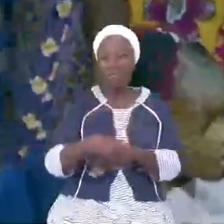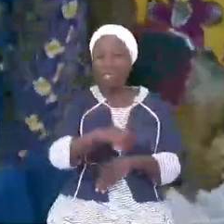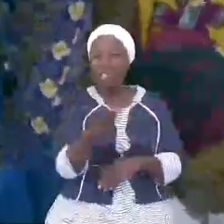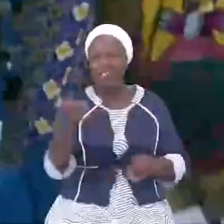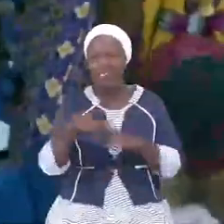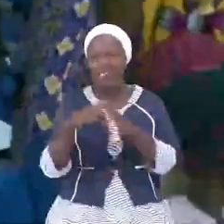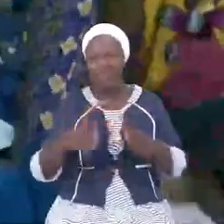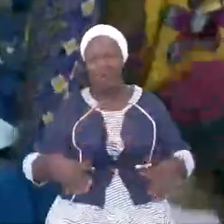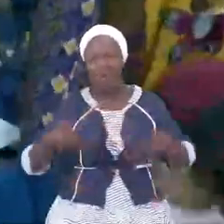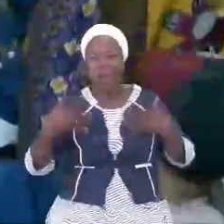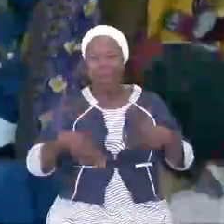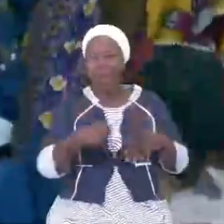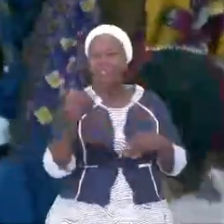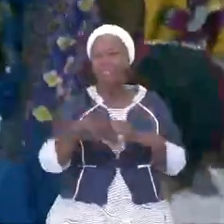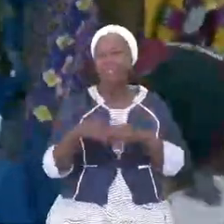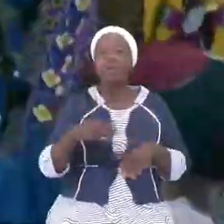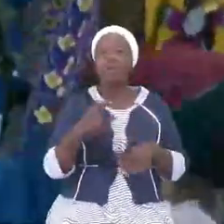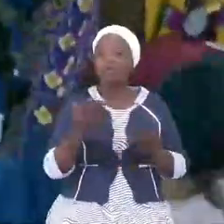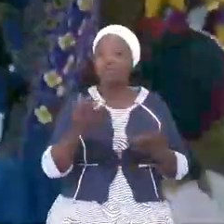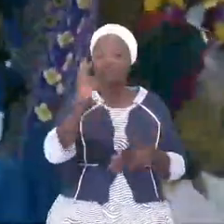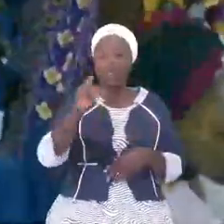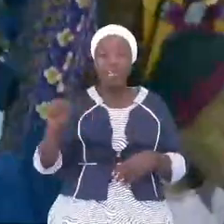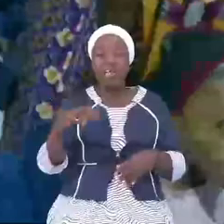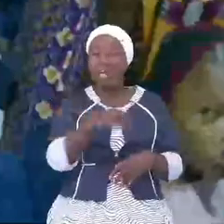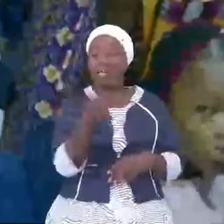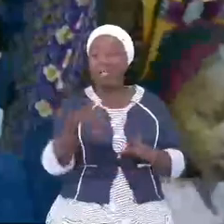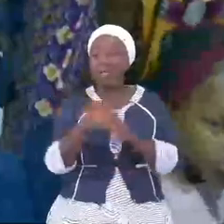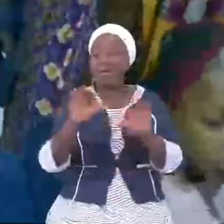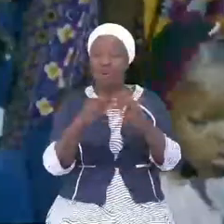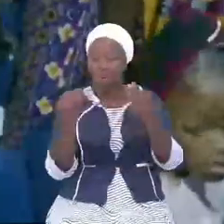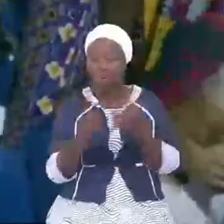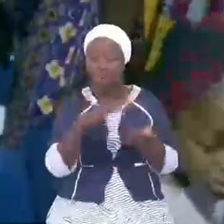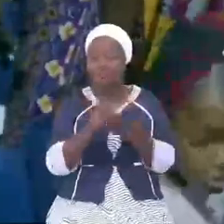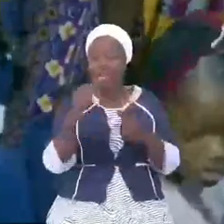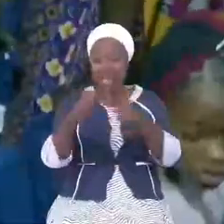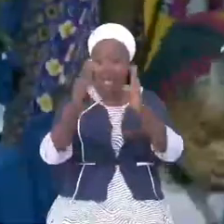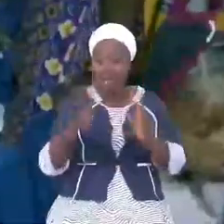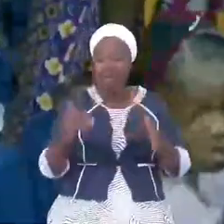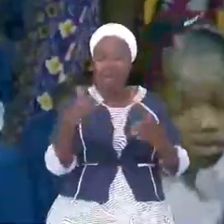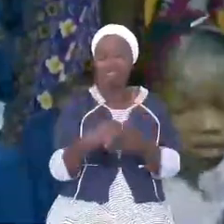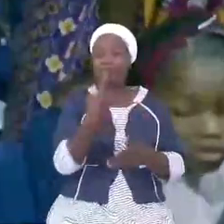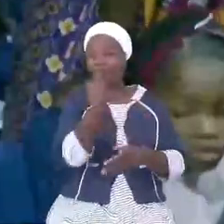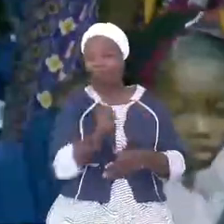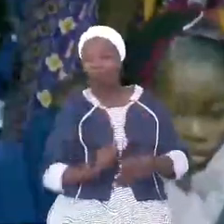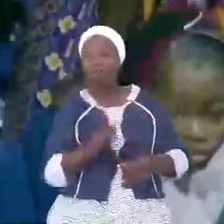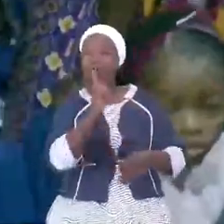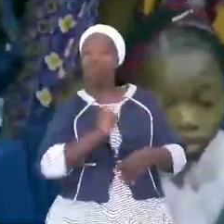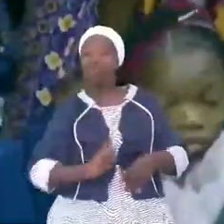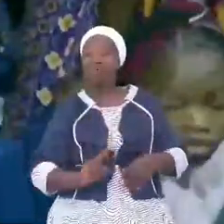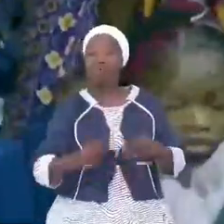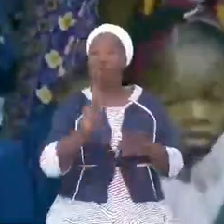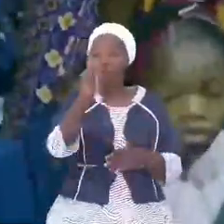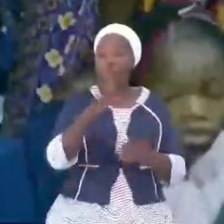ministère, tout ce qui est dans ta famille, que l'ennemi a englouti, qu'une baleine a